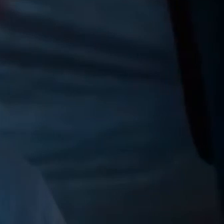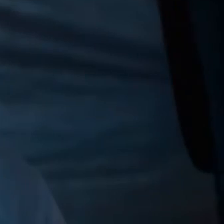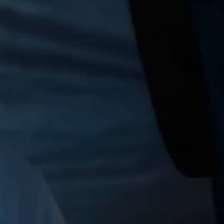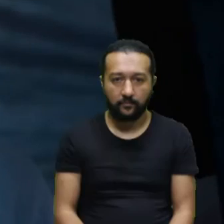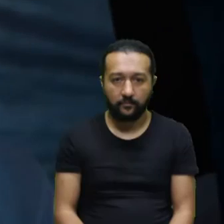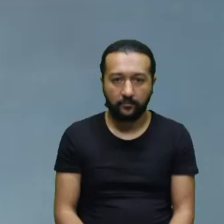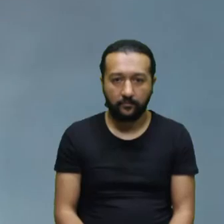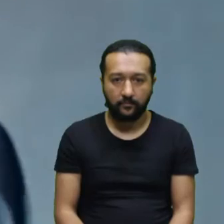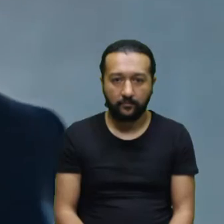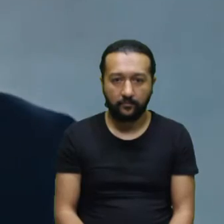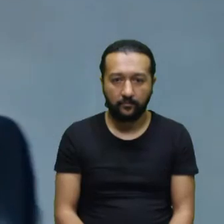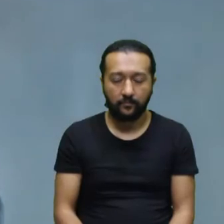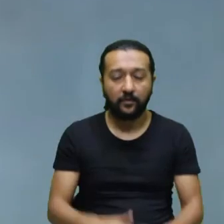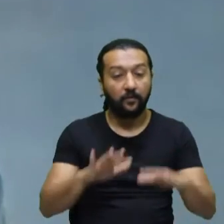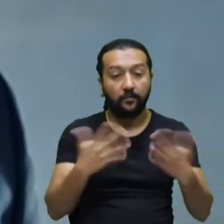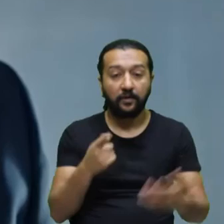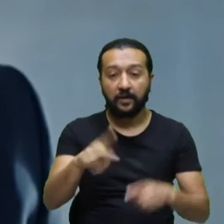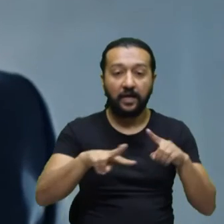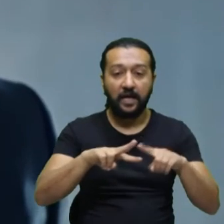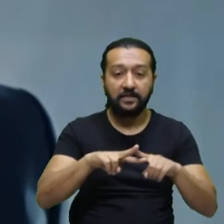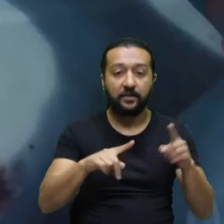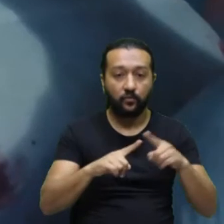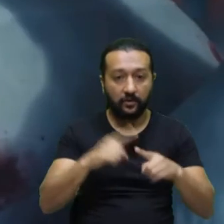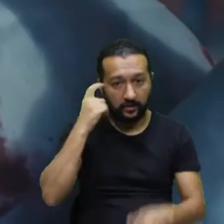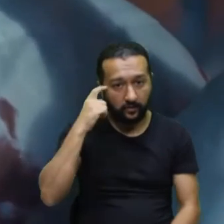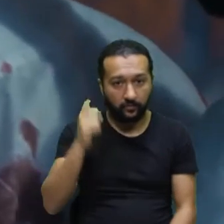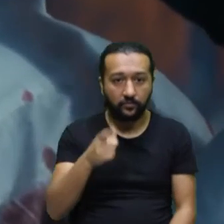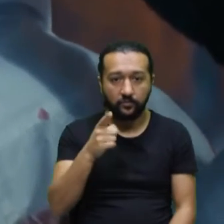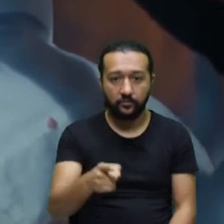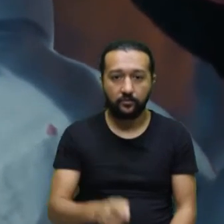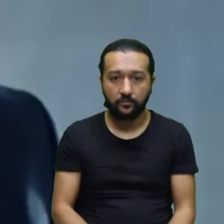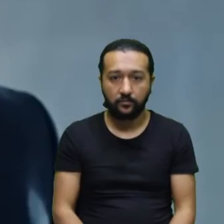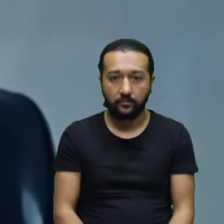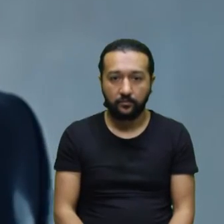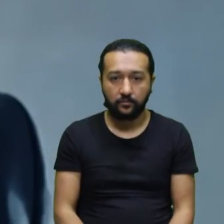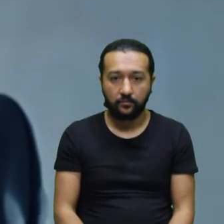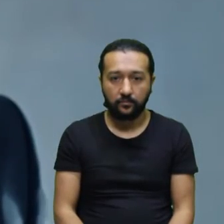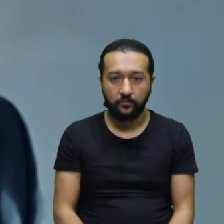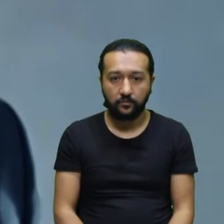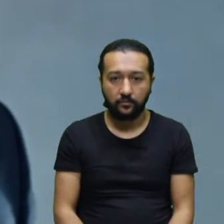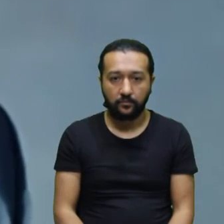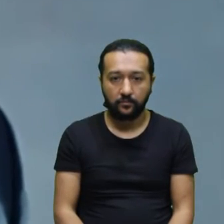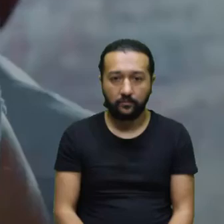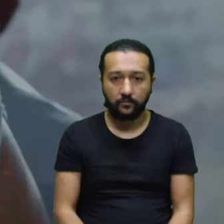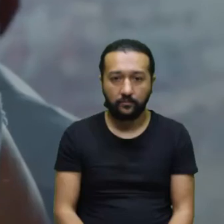İzbandut'un saçlarına. Peki Asya Tuna'yı tanıyor musun? Öbürü başını bir anda kaldırıp yana çevirdi, sonra